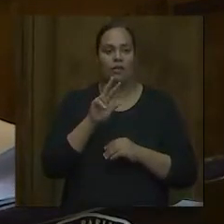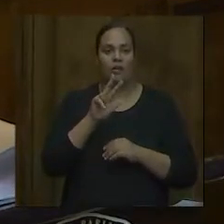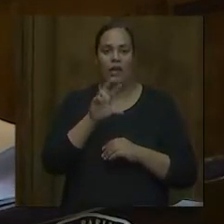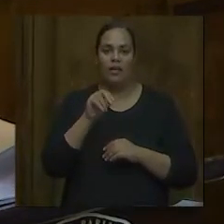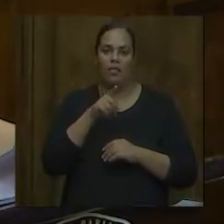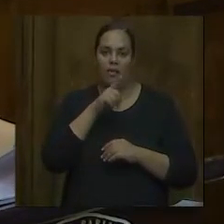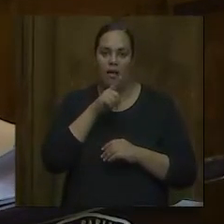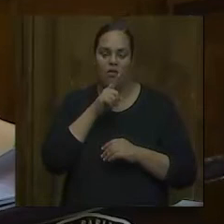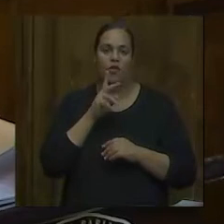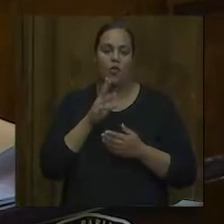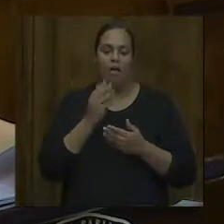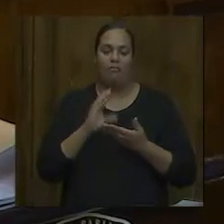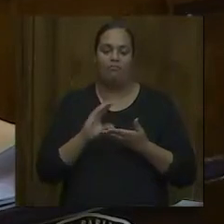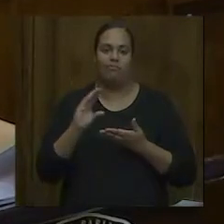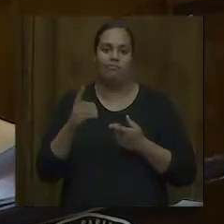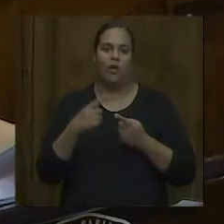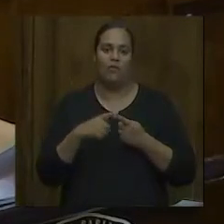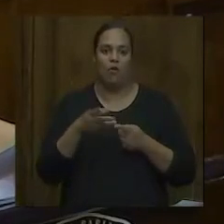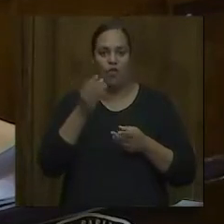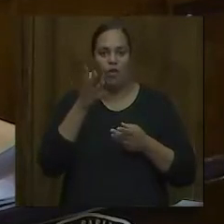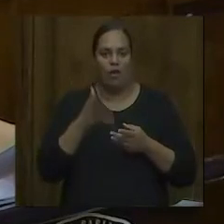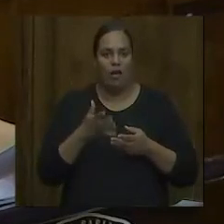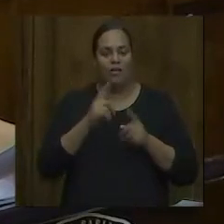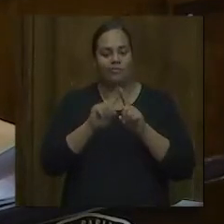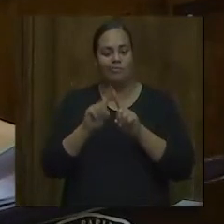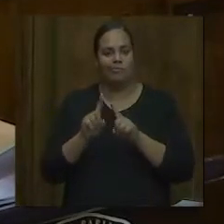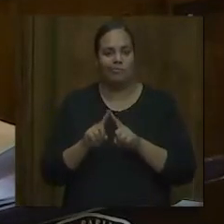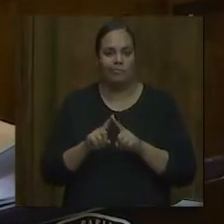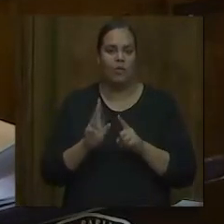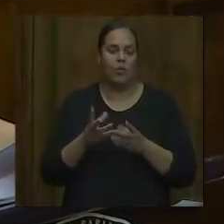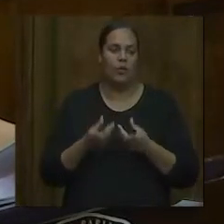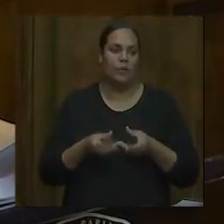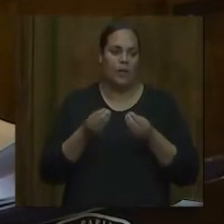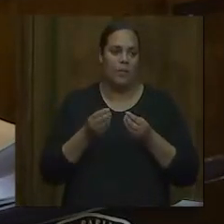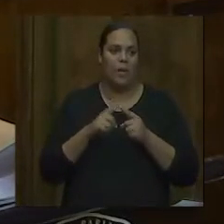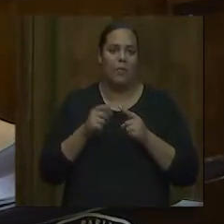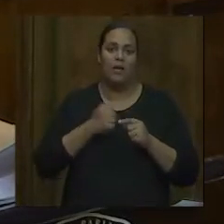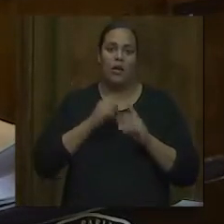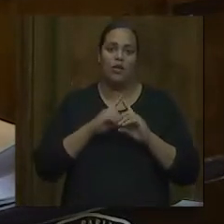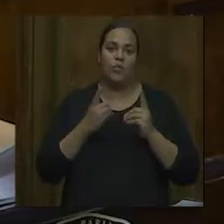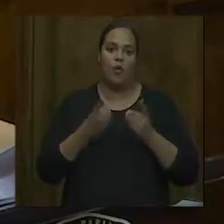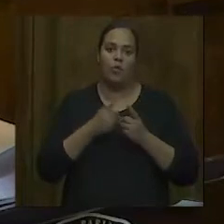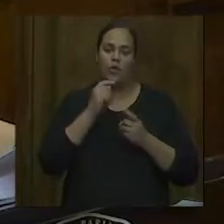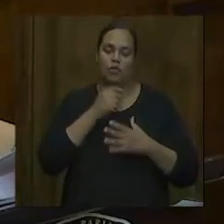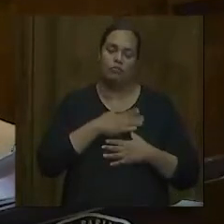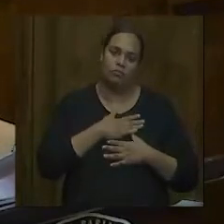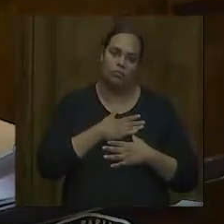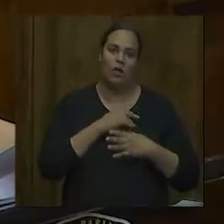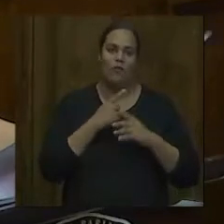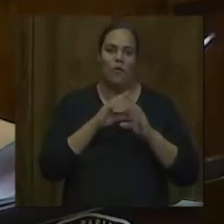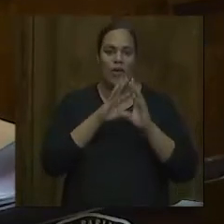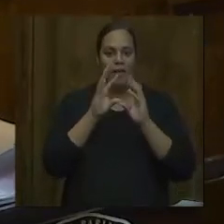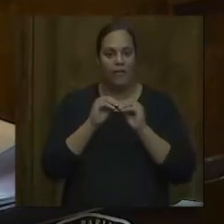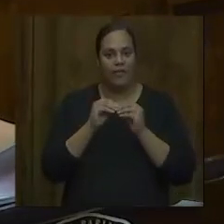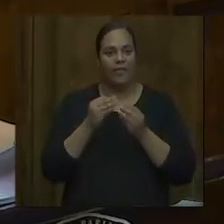elke distrik is geallokeer om die leemtes en die logistieke reddings van die projek te vul. Ons departement waardeer ons munisipale vennootskappe